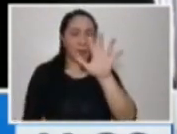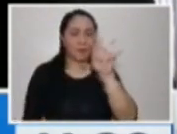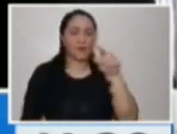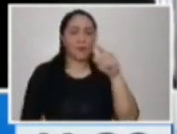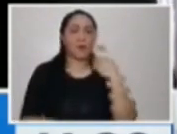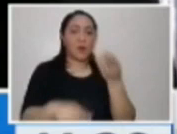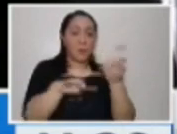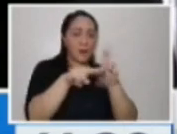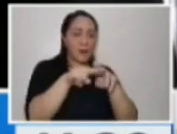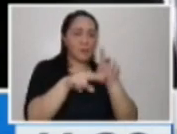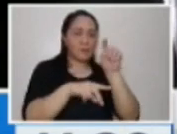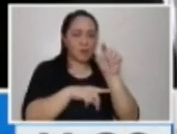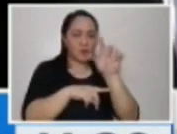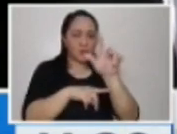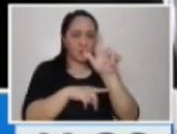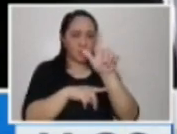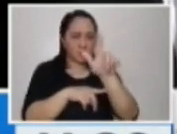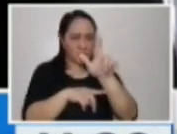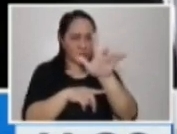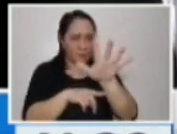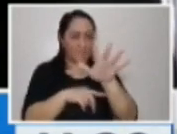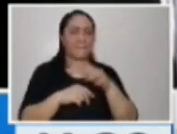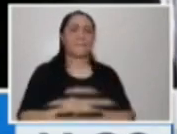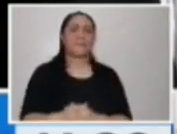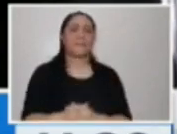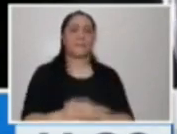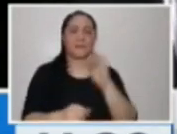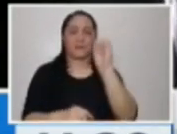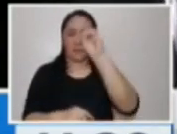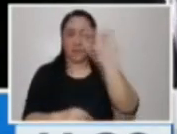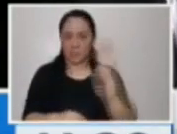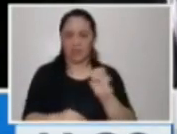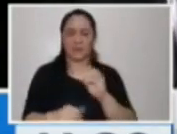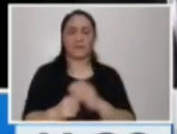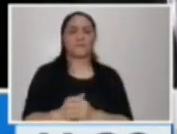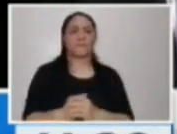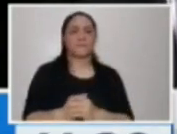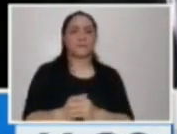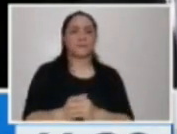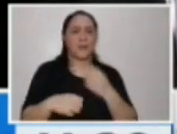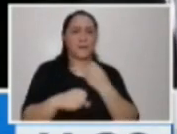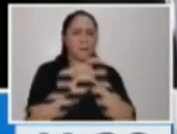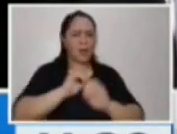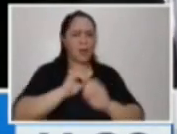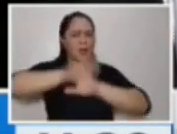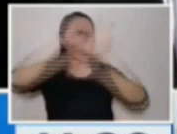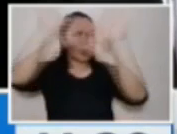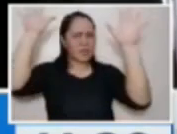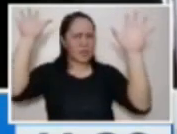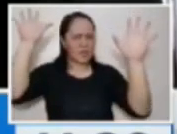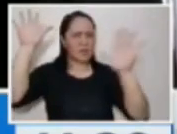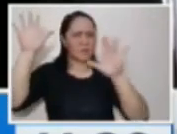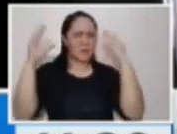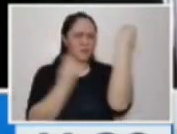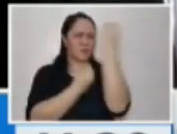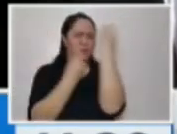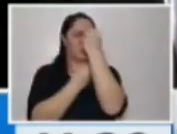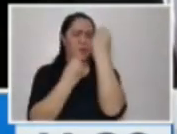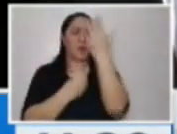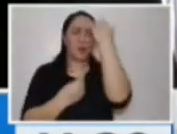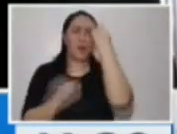So yan po siguro ang dapat natin i-clarify, General, sa publiko, lalo na sa ating mga OFW.